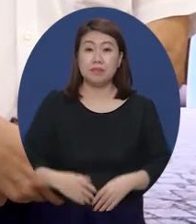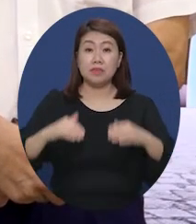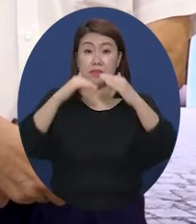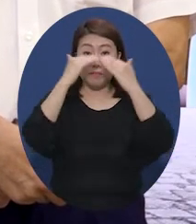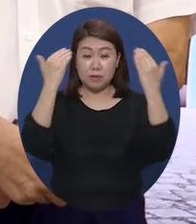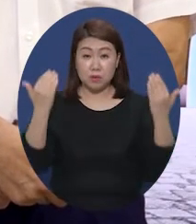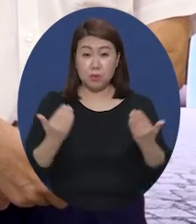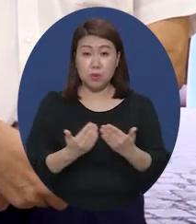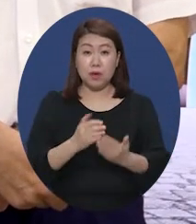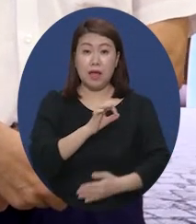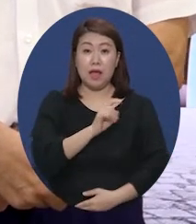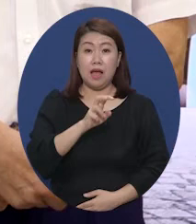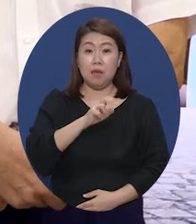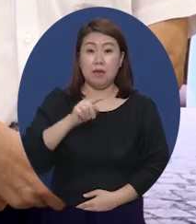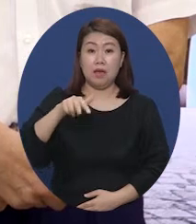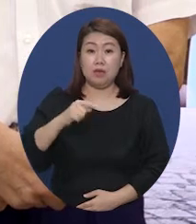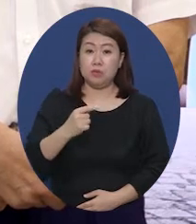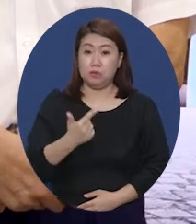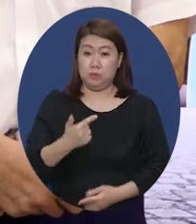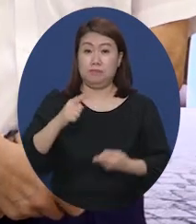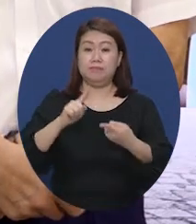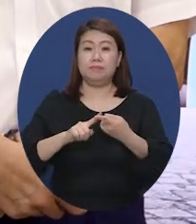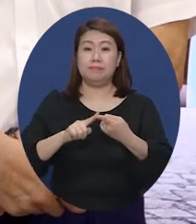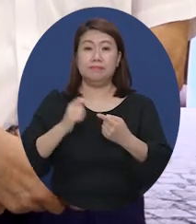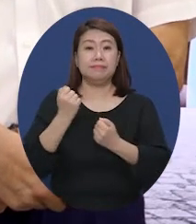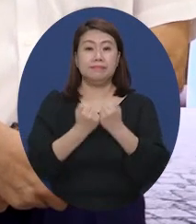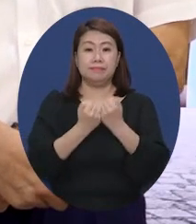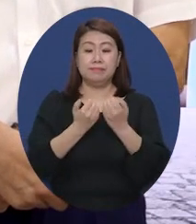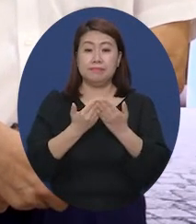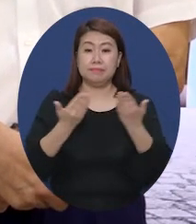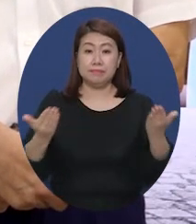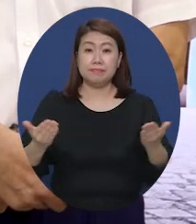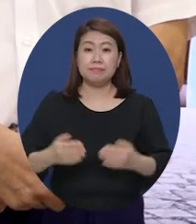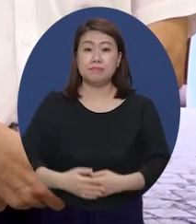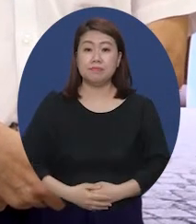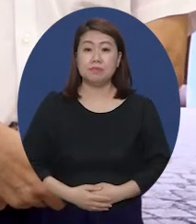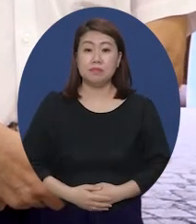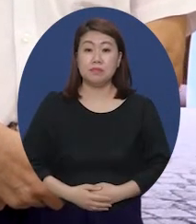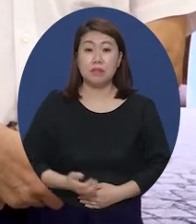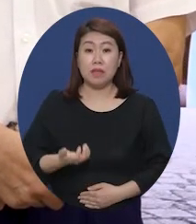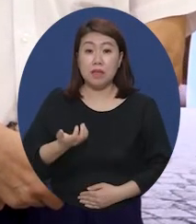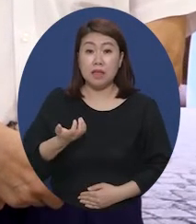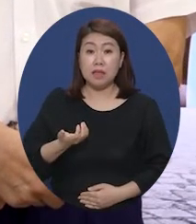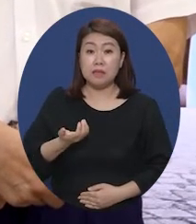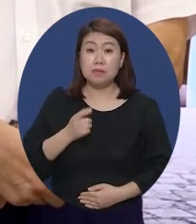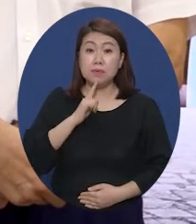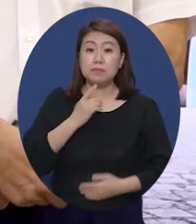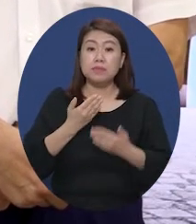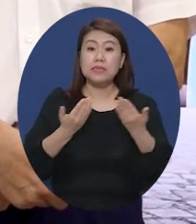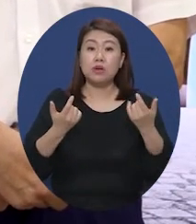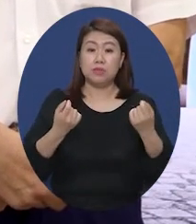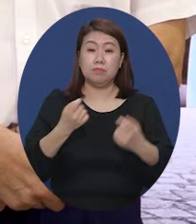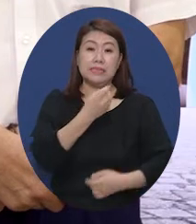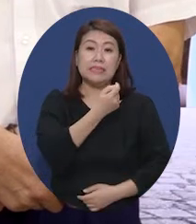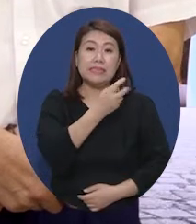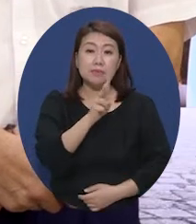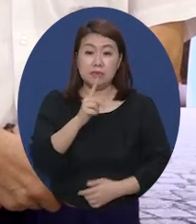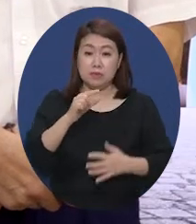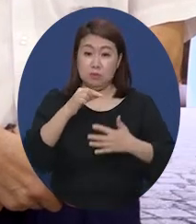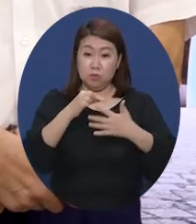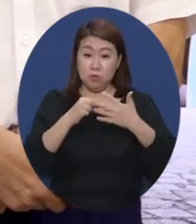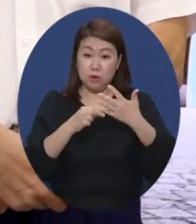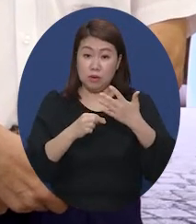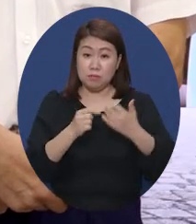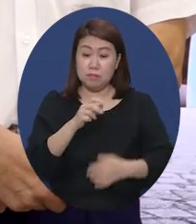그러면 한번 전체적으로 아마존에 대해서 한번 살펴보도록 하겠는데요. 제가 방금 말씀드렸지만 그 프로그램